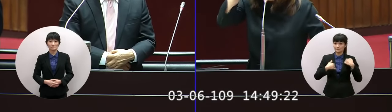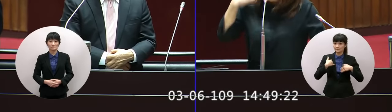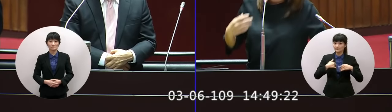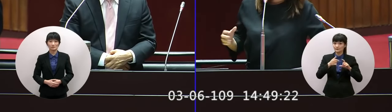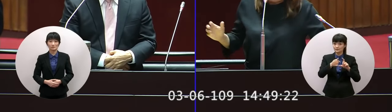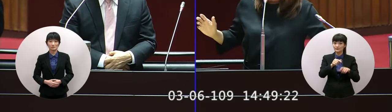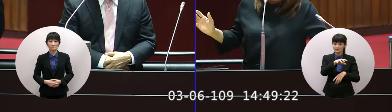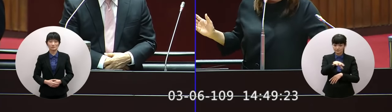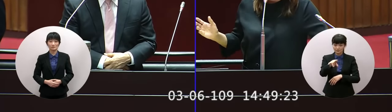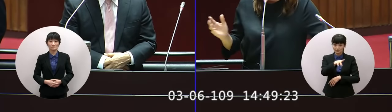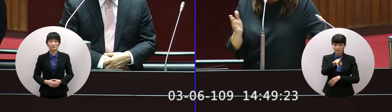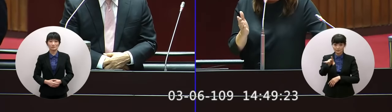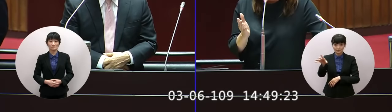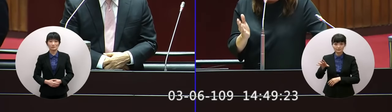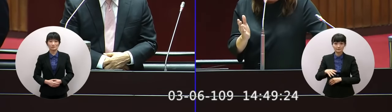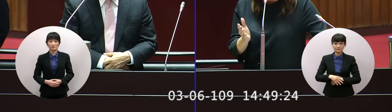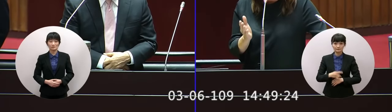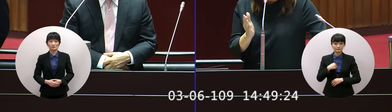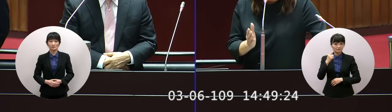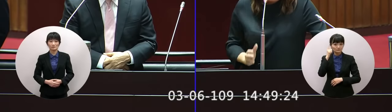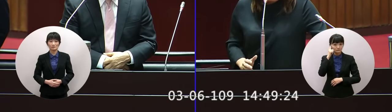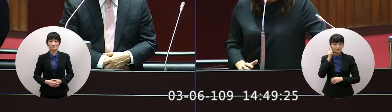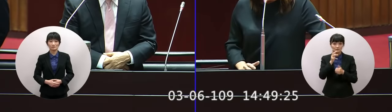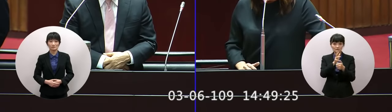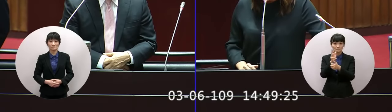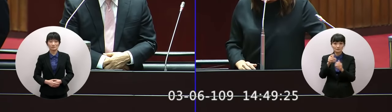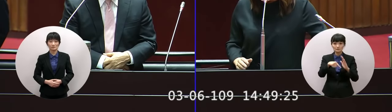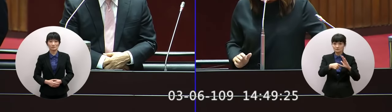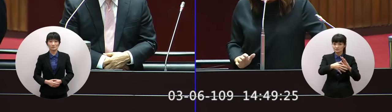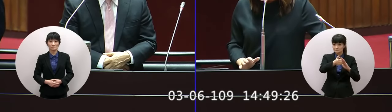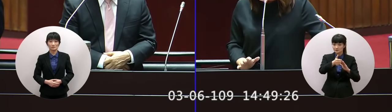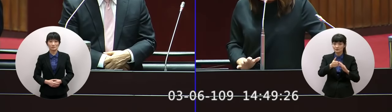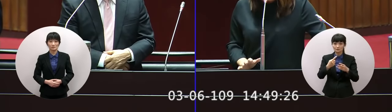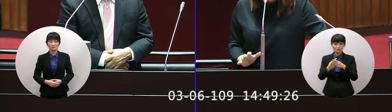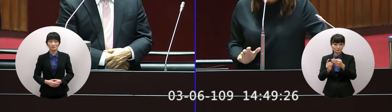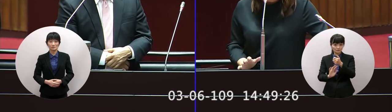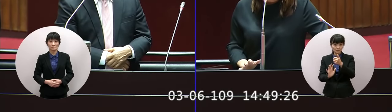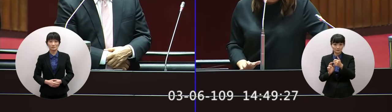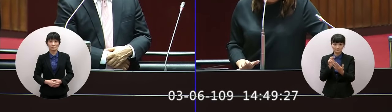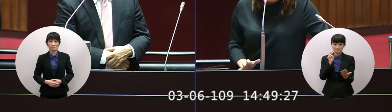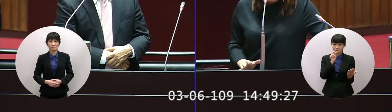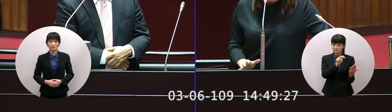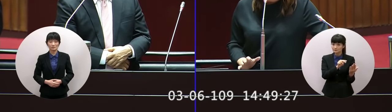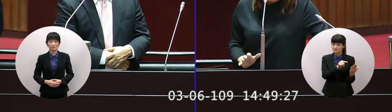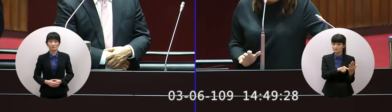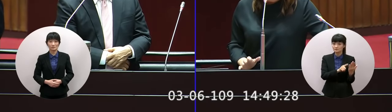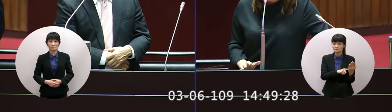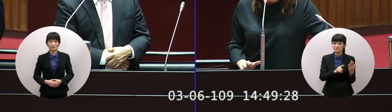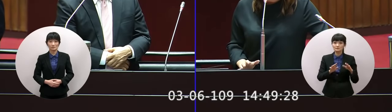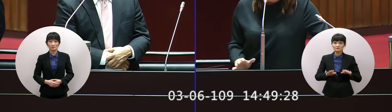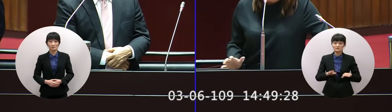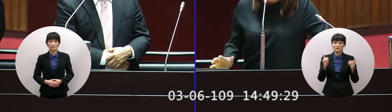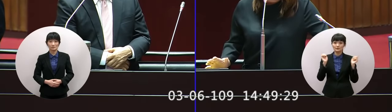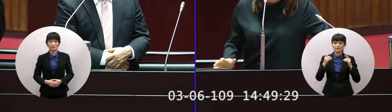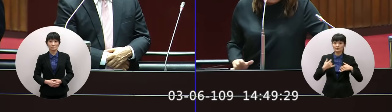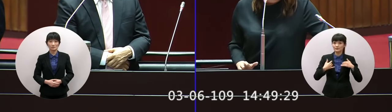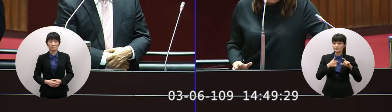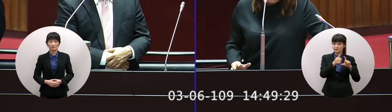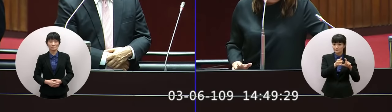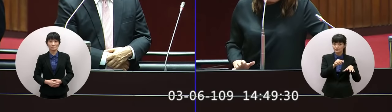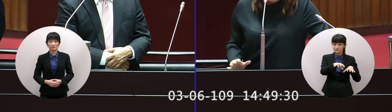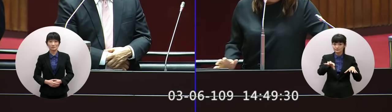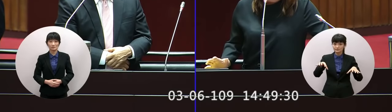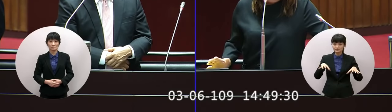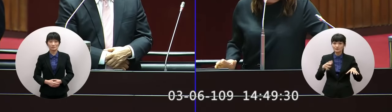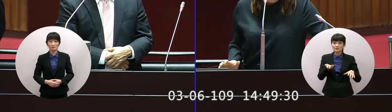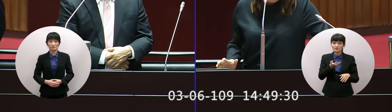是不是请院长跟主委可以看一下，我们在这些游乐区里面，我们设置的，我刚刚念的这